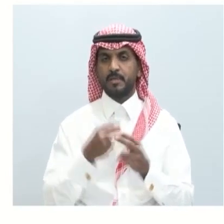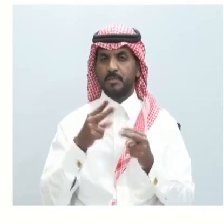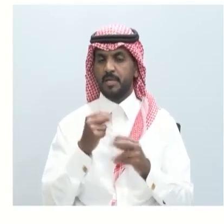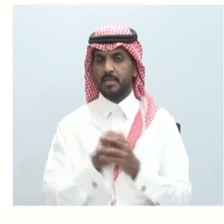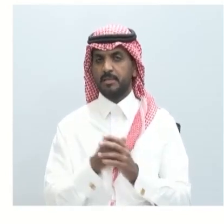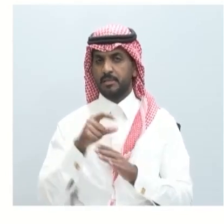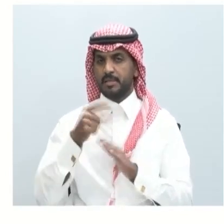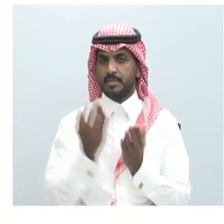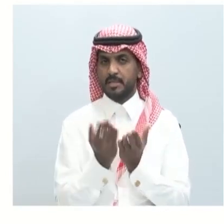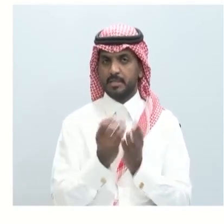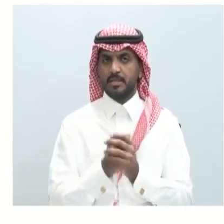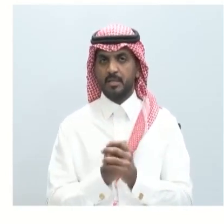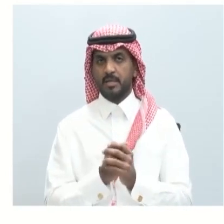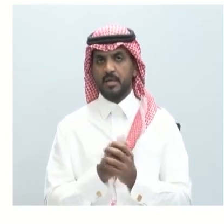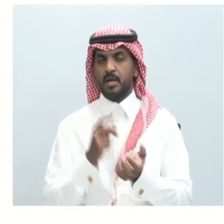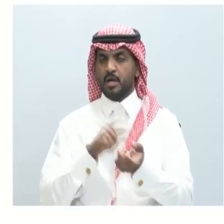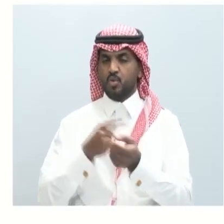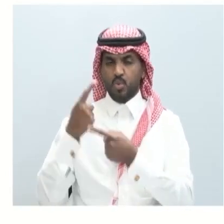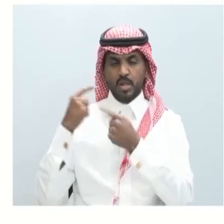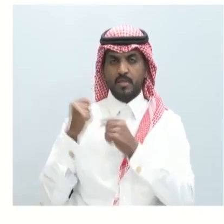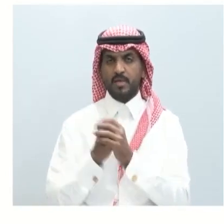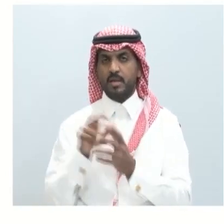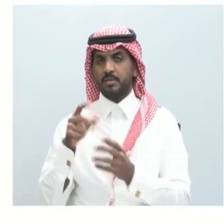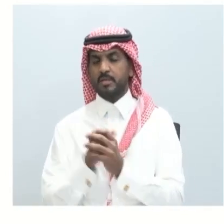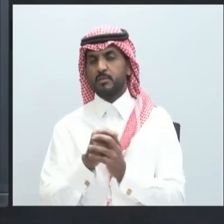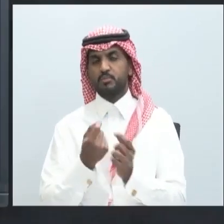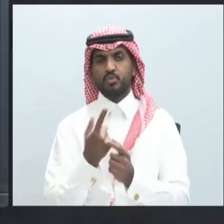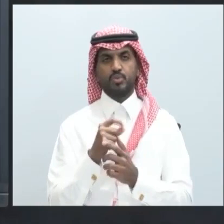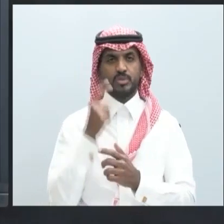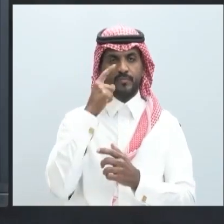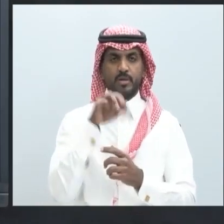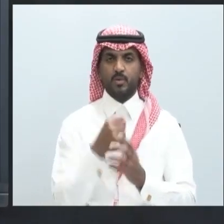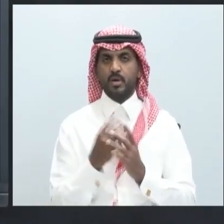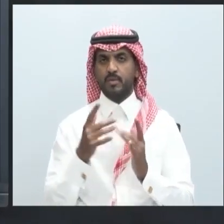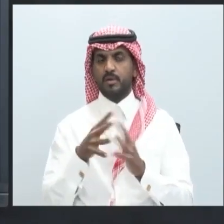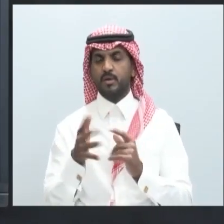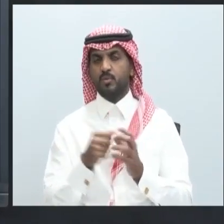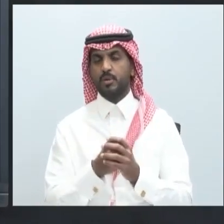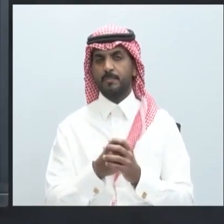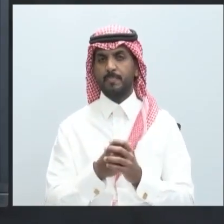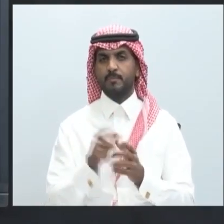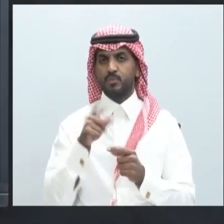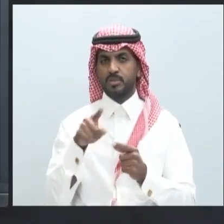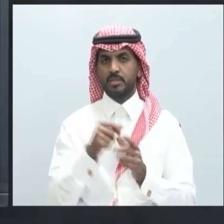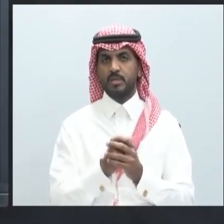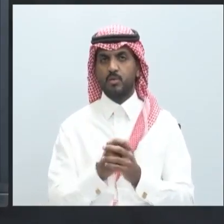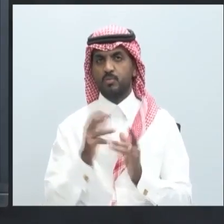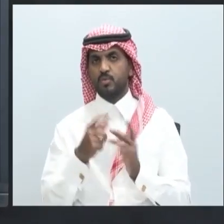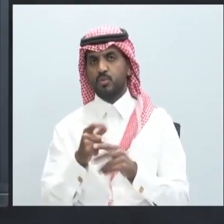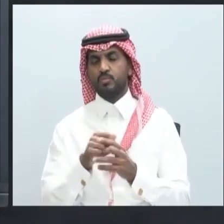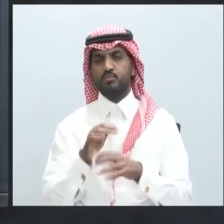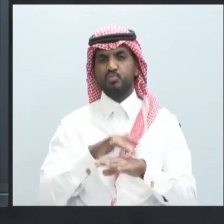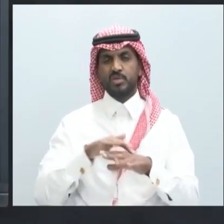دراستنا للوراثه المندليه كنا نتكلم بذور صفراء بذور خضراء وبذور صفراء مستديره بذور خضراء